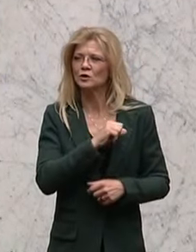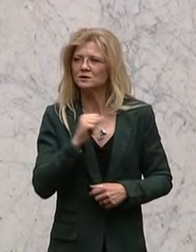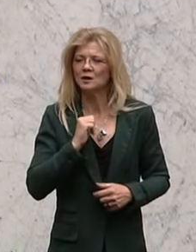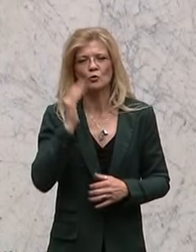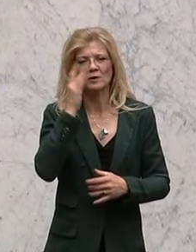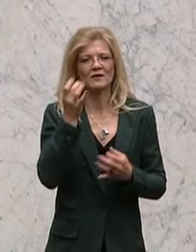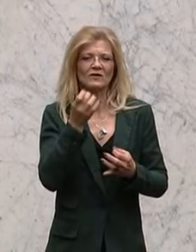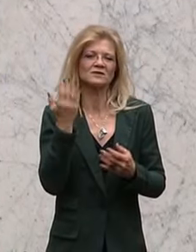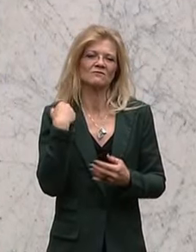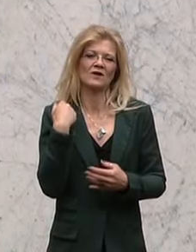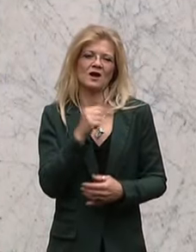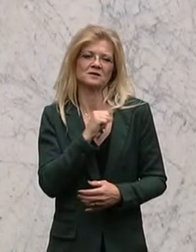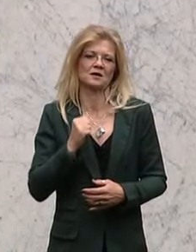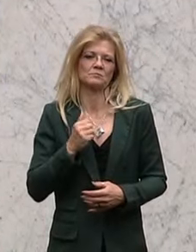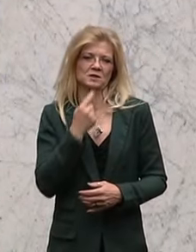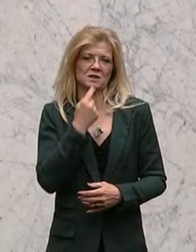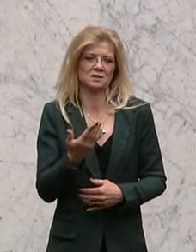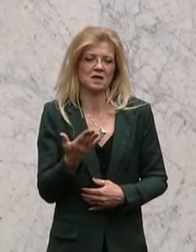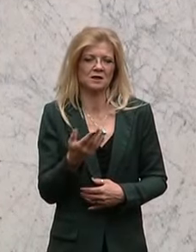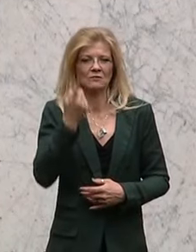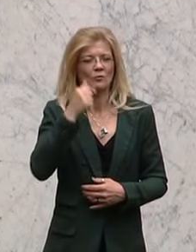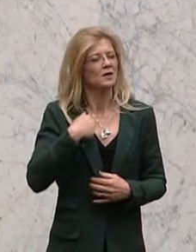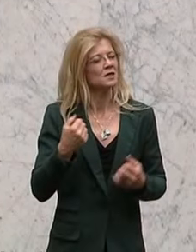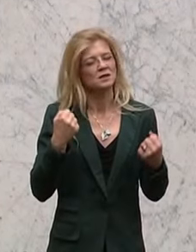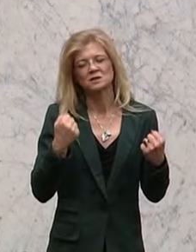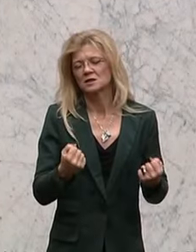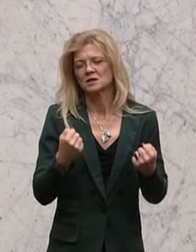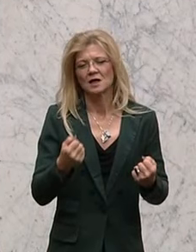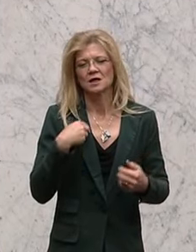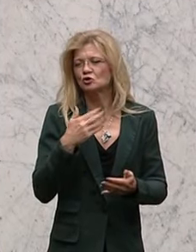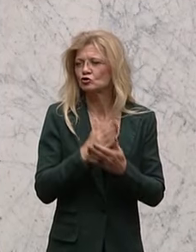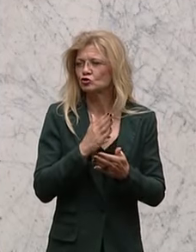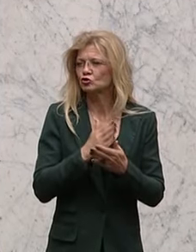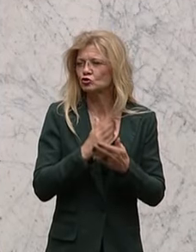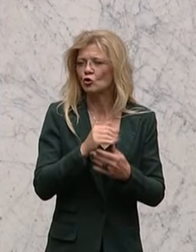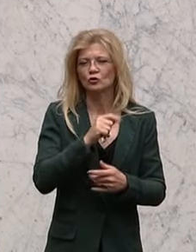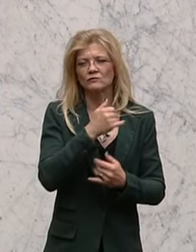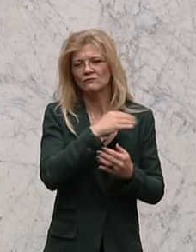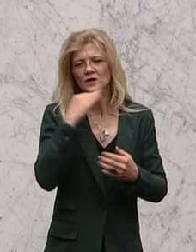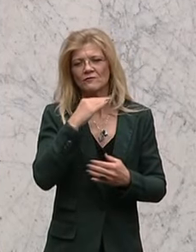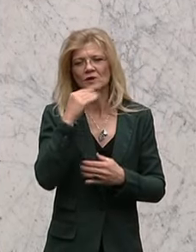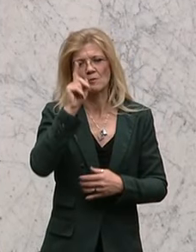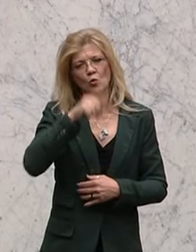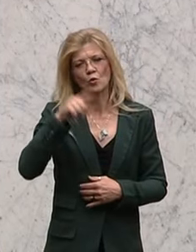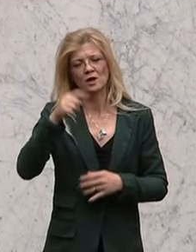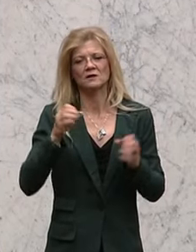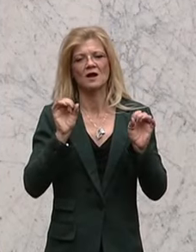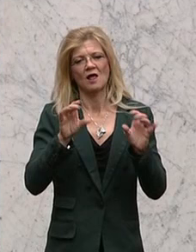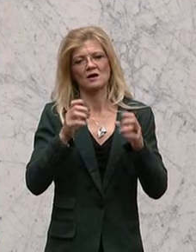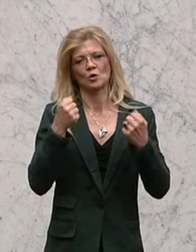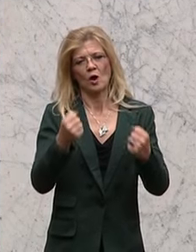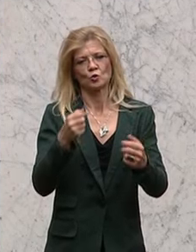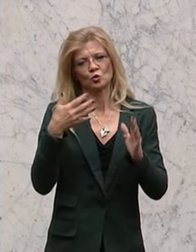denn ich bin mir ganz sicher, ich teste seit Monaten Elektroautos. Das Elektroauto ist